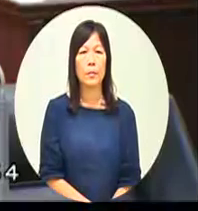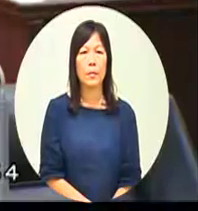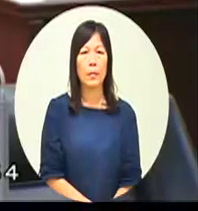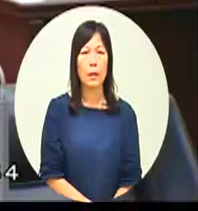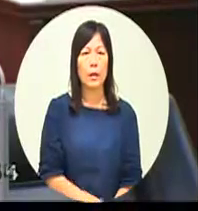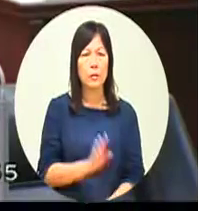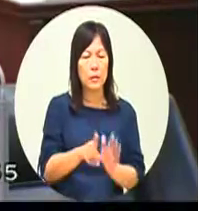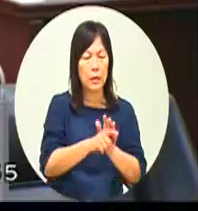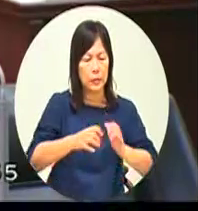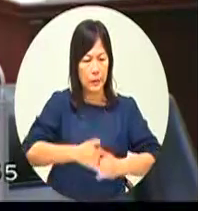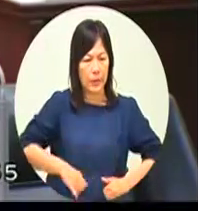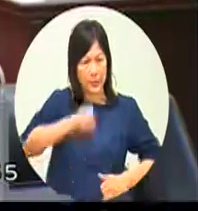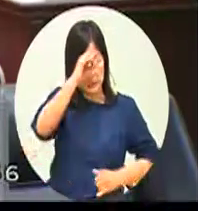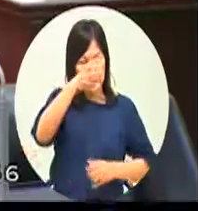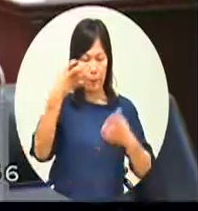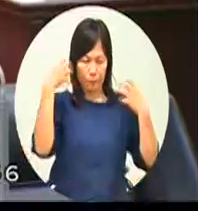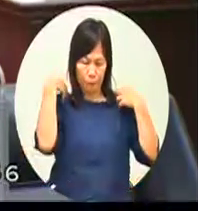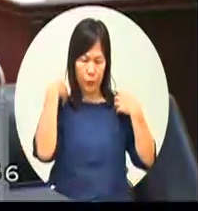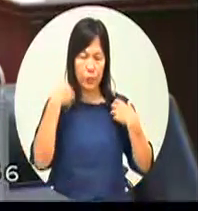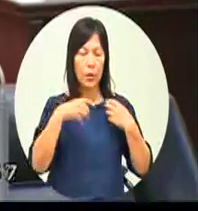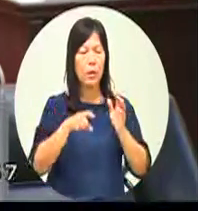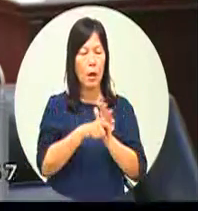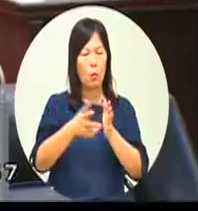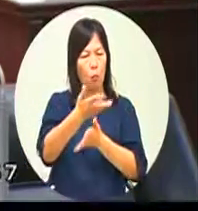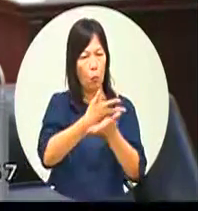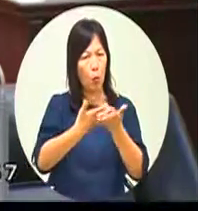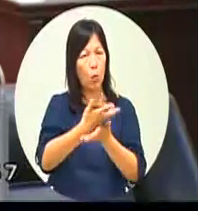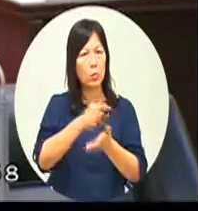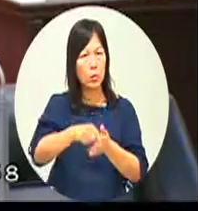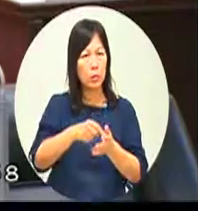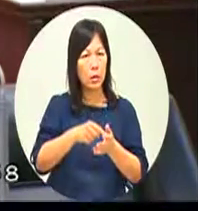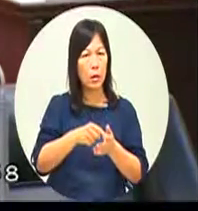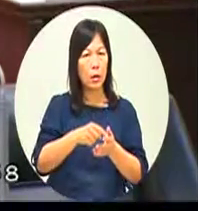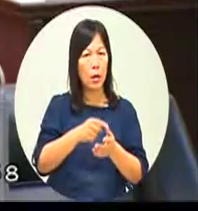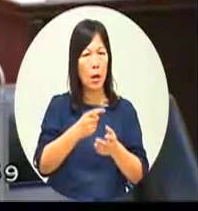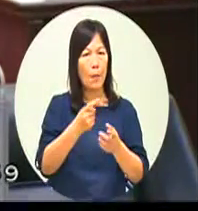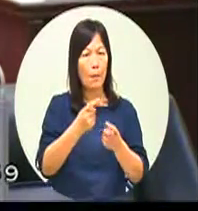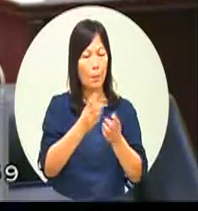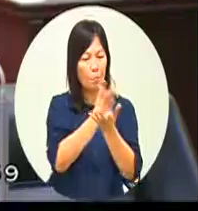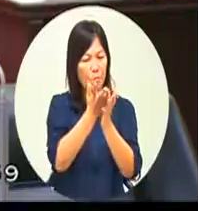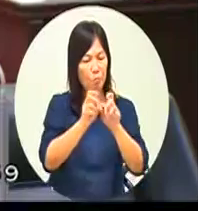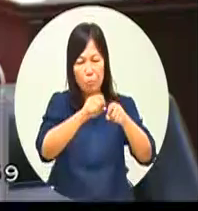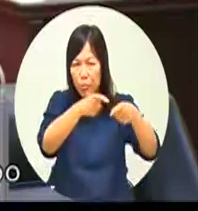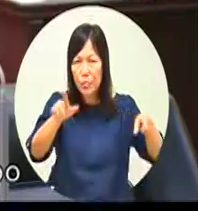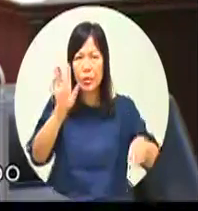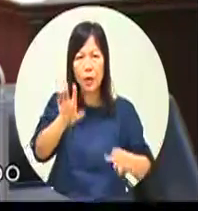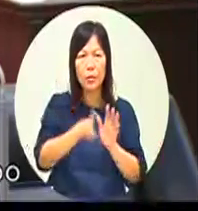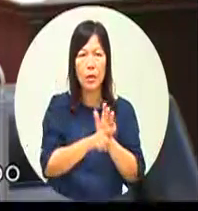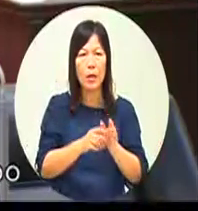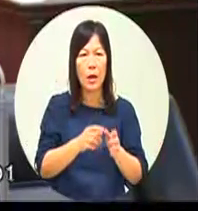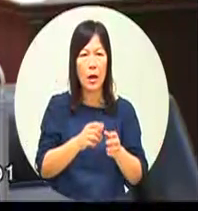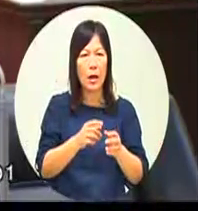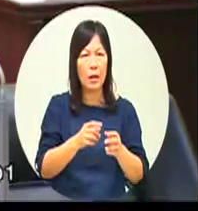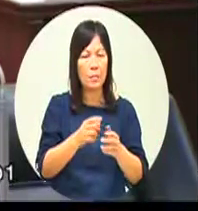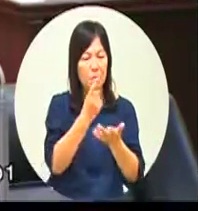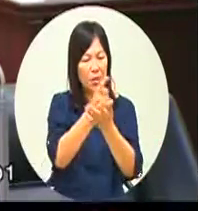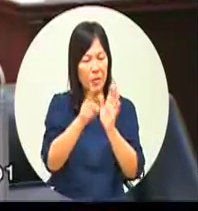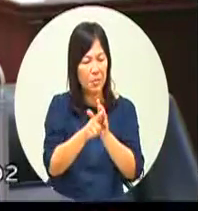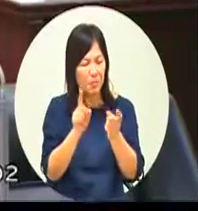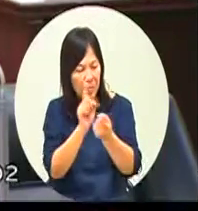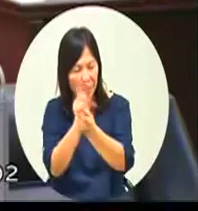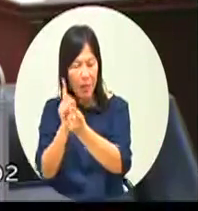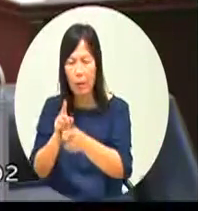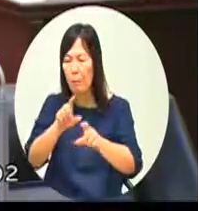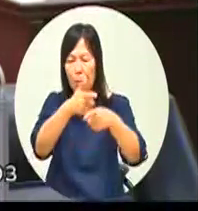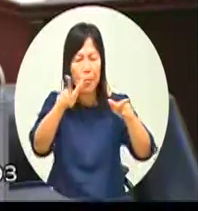民进党执政了，那这部分可能沟通的管道比较多元，那个善意度可能不一样了。那请求